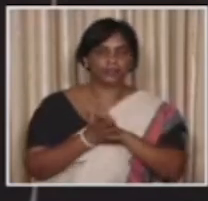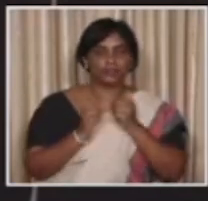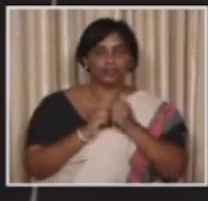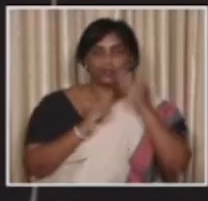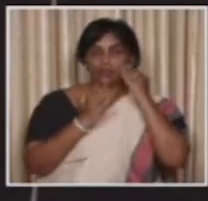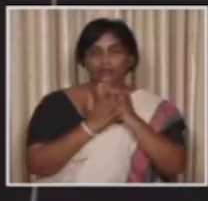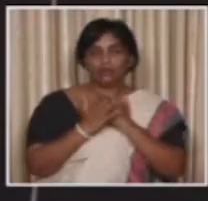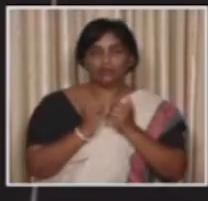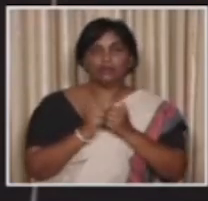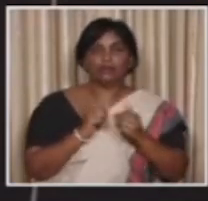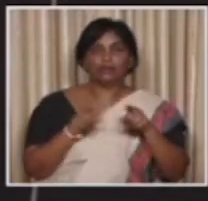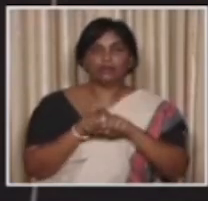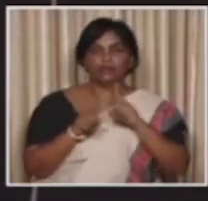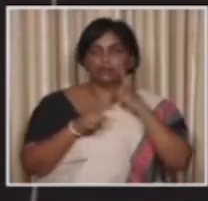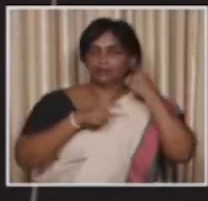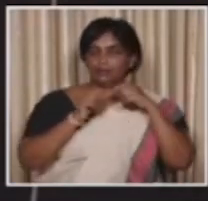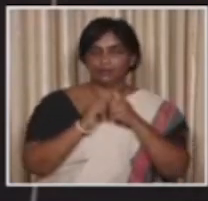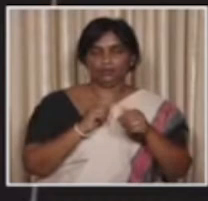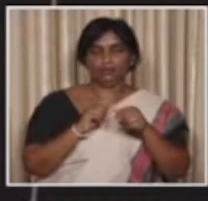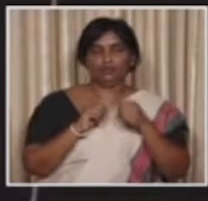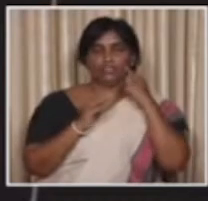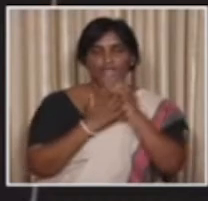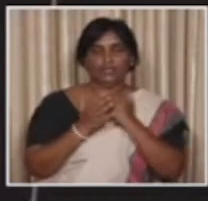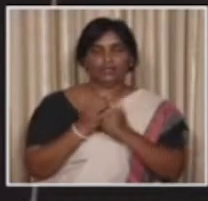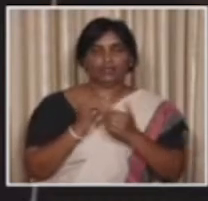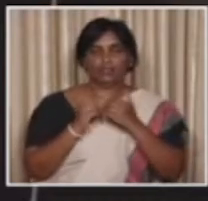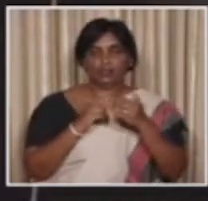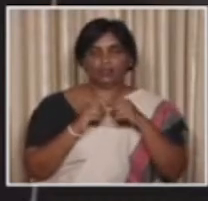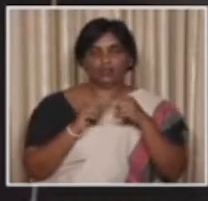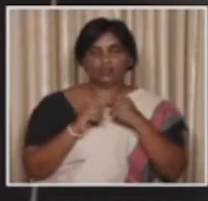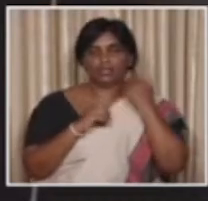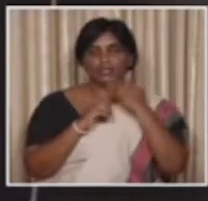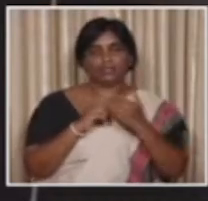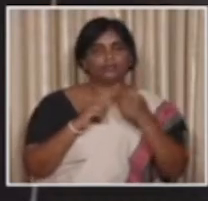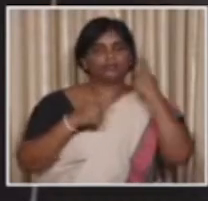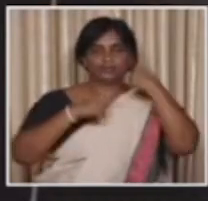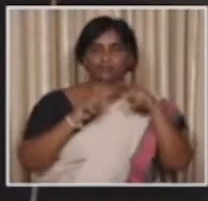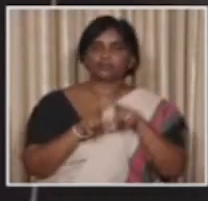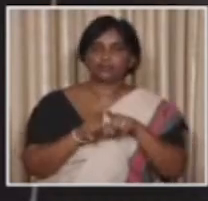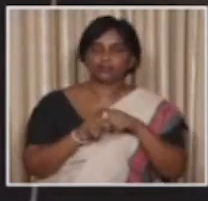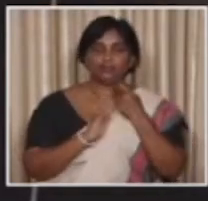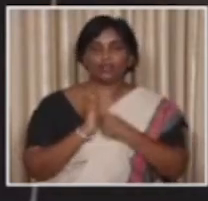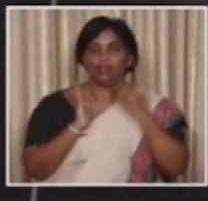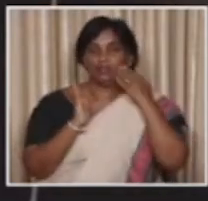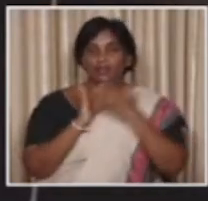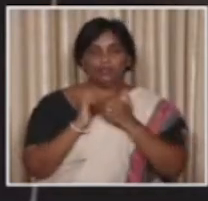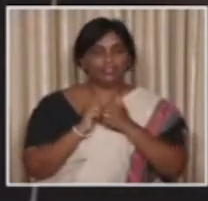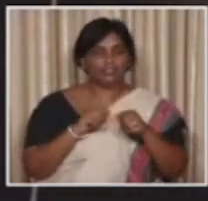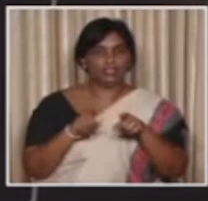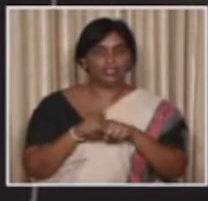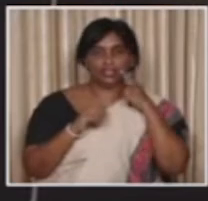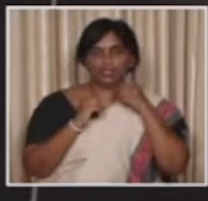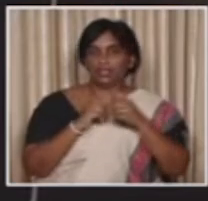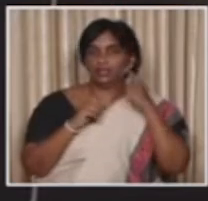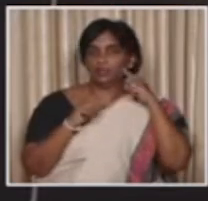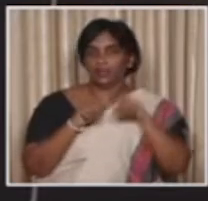සියල්ලත් එක්ක මේ කෙටි කාලය තුල මේ රටේ ආර්ථිකය කලමනාකරණය කරලා මේ රටේ නීතිය ස්ථාපිත කරලා මේ